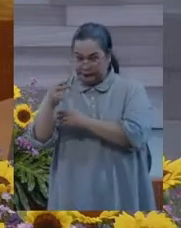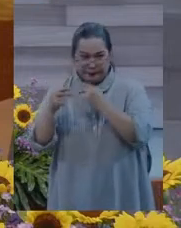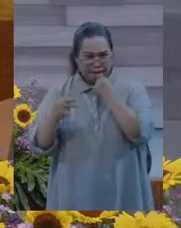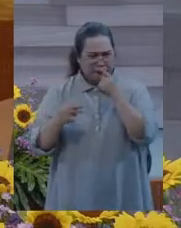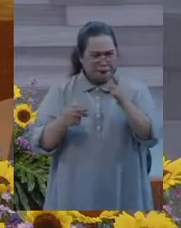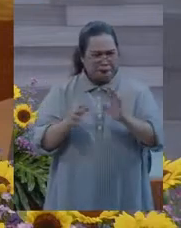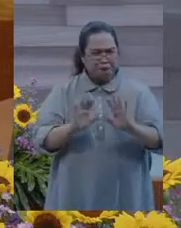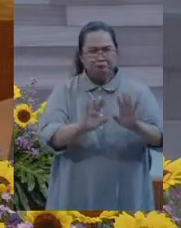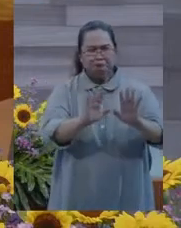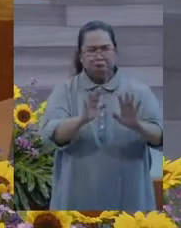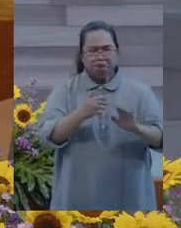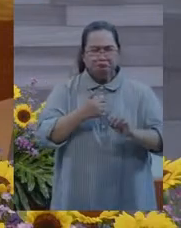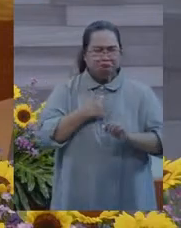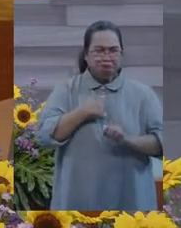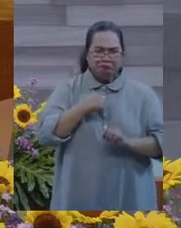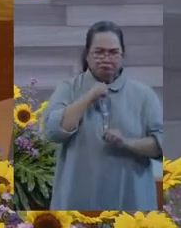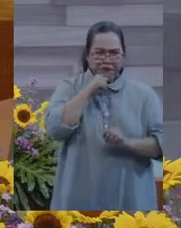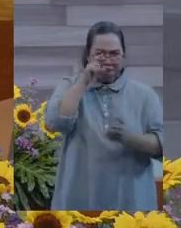kasama,